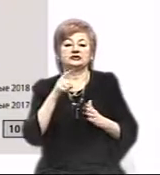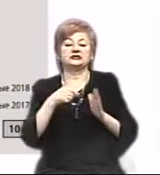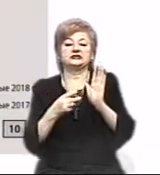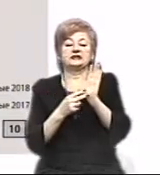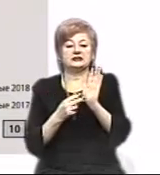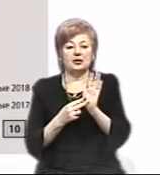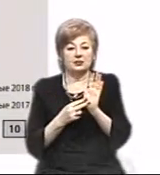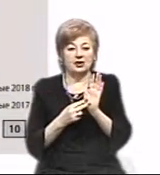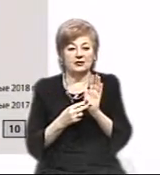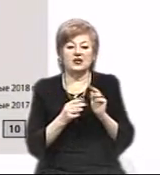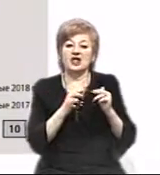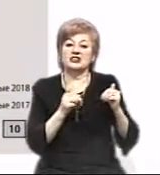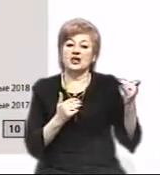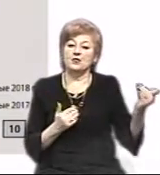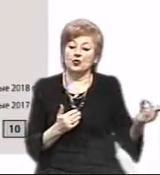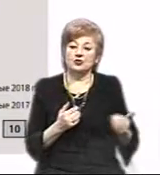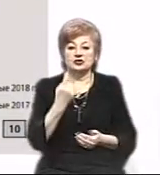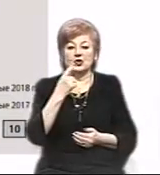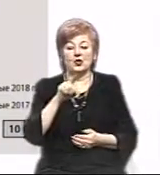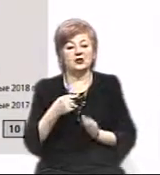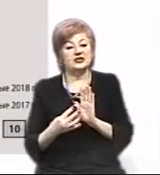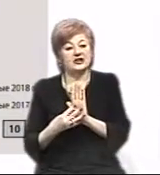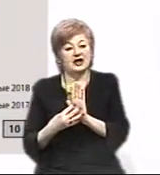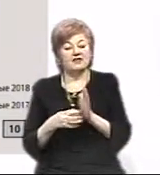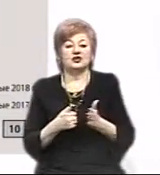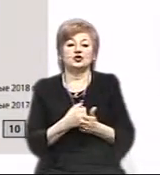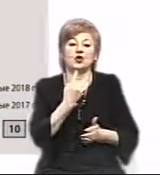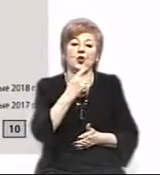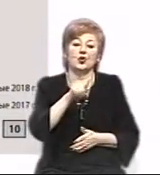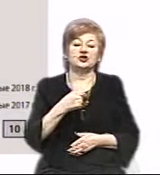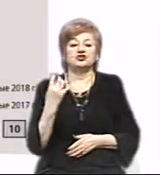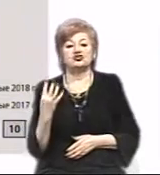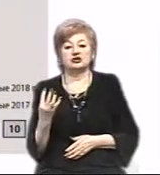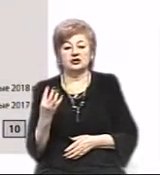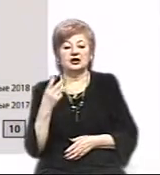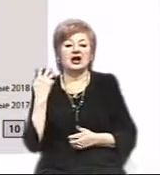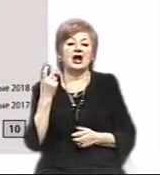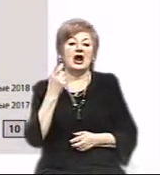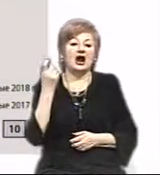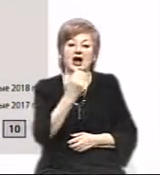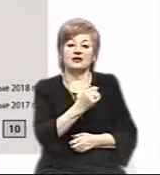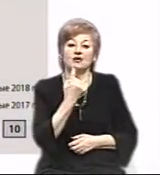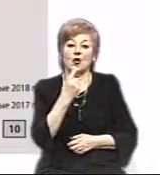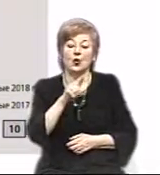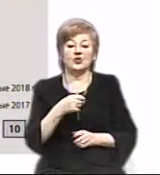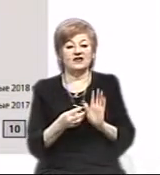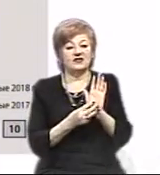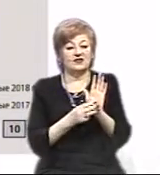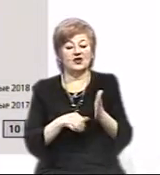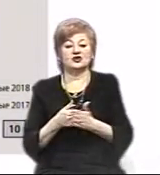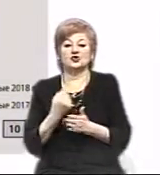1,7. У Дніпровській – з 1,9 до 1,4. У Харківській – з 1,8